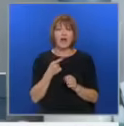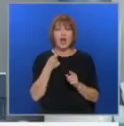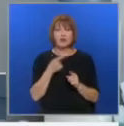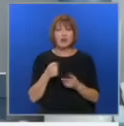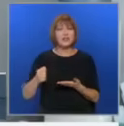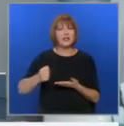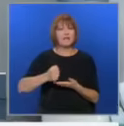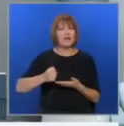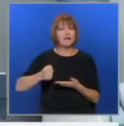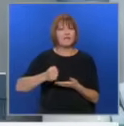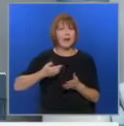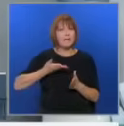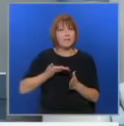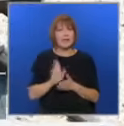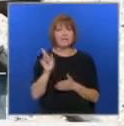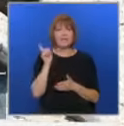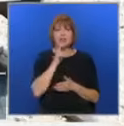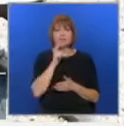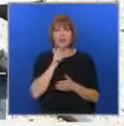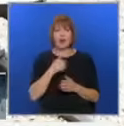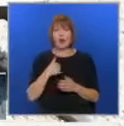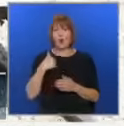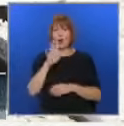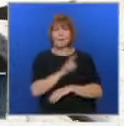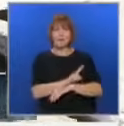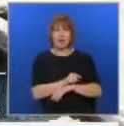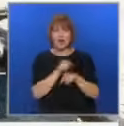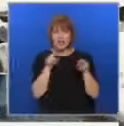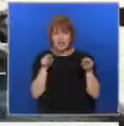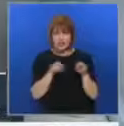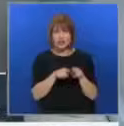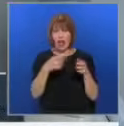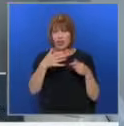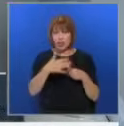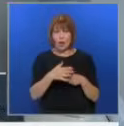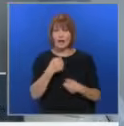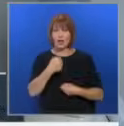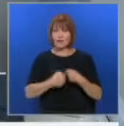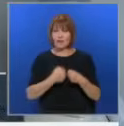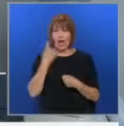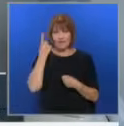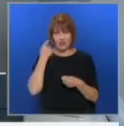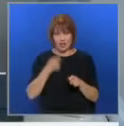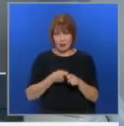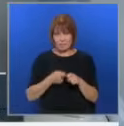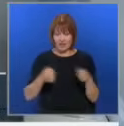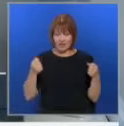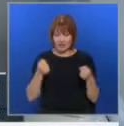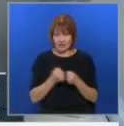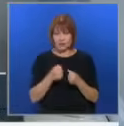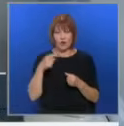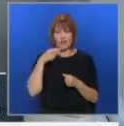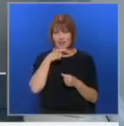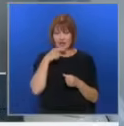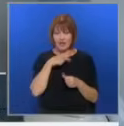трамвай минава на червено с висока скорост. Точно този номер трамвай с точно този шофьор. Вчера направи катастрофа. Пак на червено